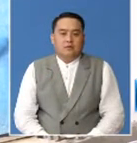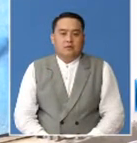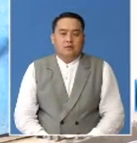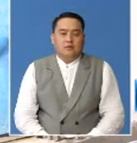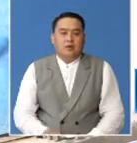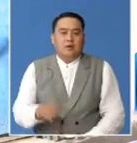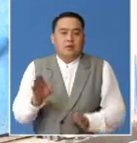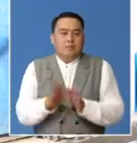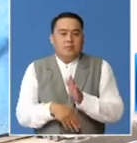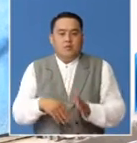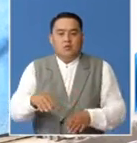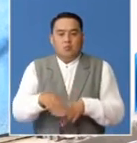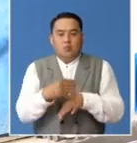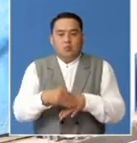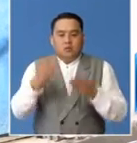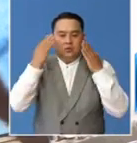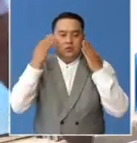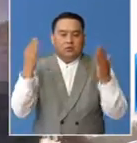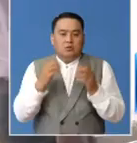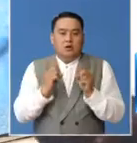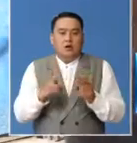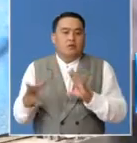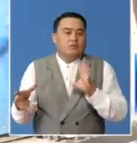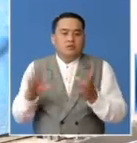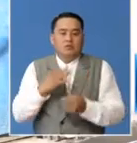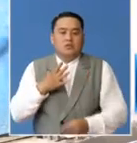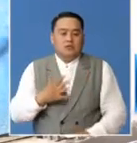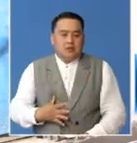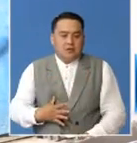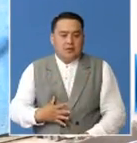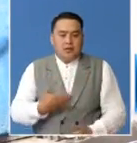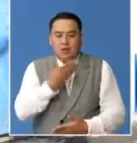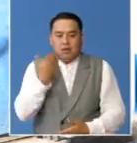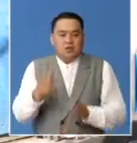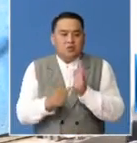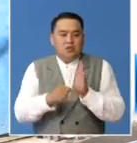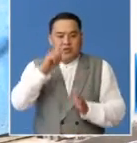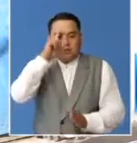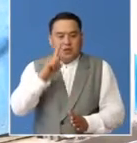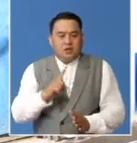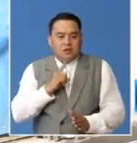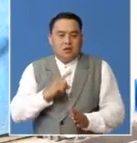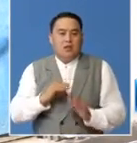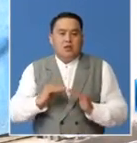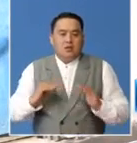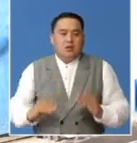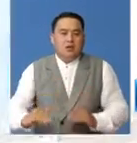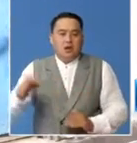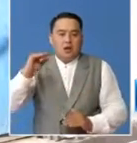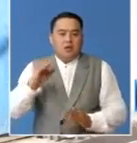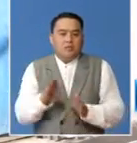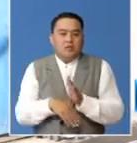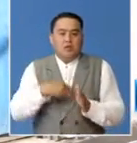Без мужа жить тяжело. Я не знаю, как мне удается все это вытерпеть. Уже его нет 1,5 года. Дети растут без отца. И у